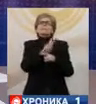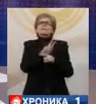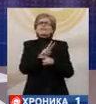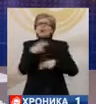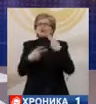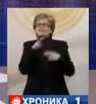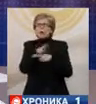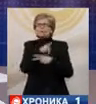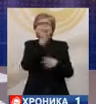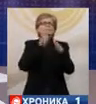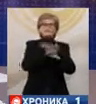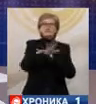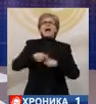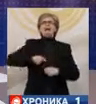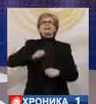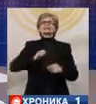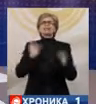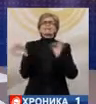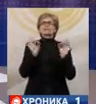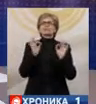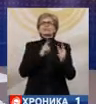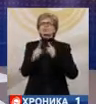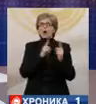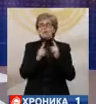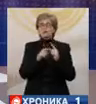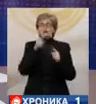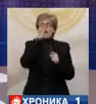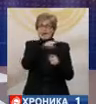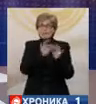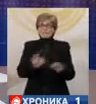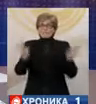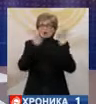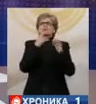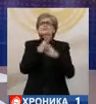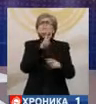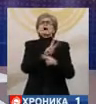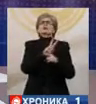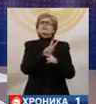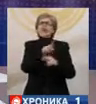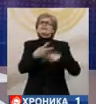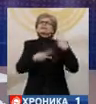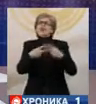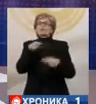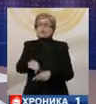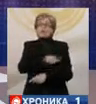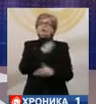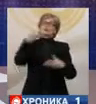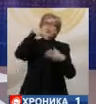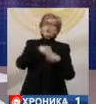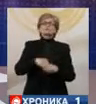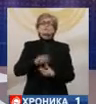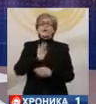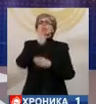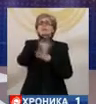smotra koji realizuje Agencija za bezbednost saobraćaja. U okviru projekta Pažljivkova smotra ove godine će učestvovati više